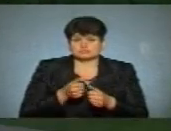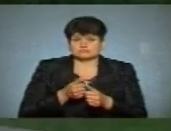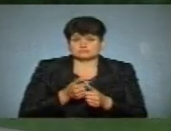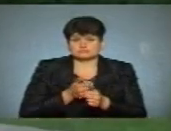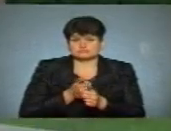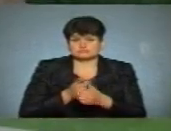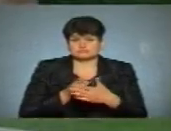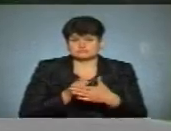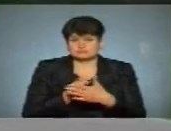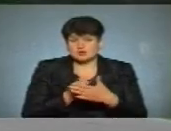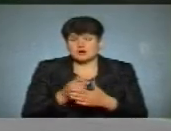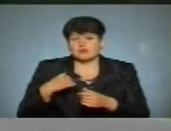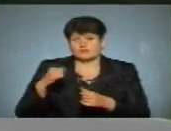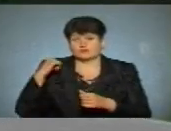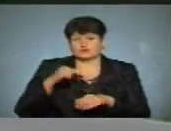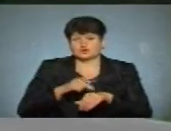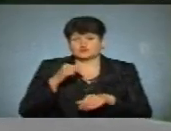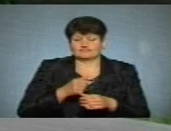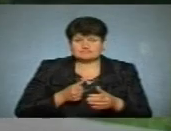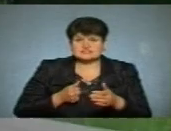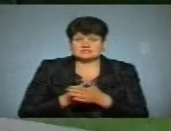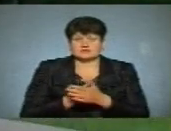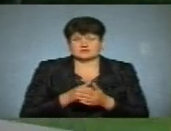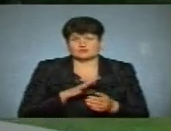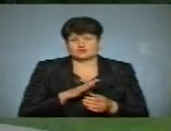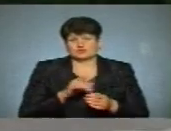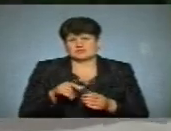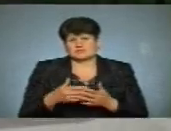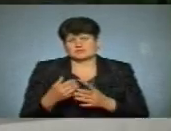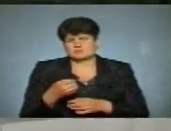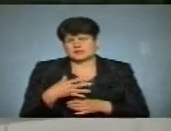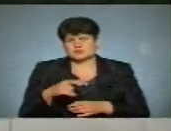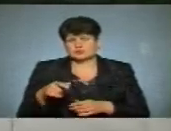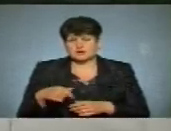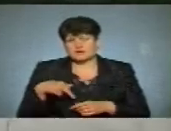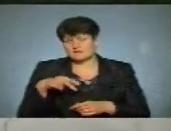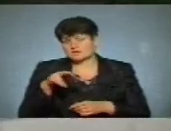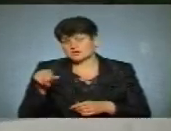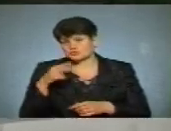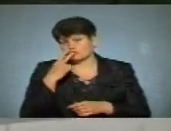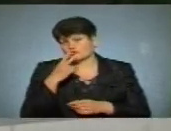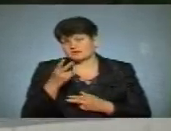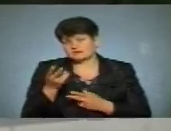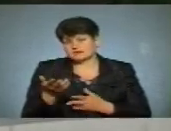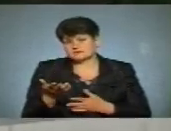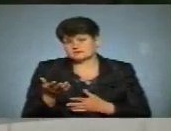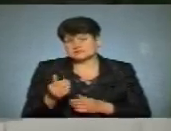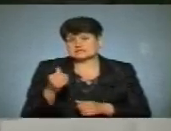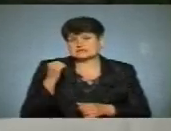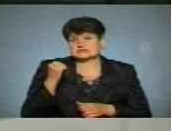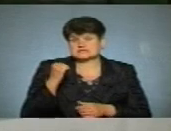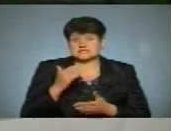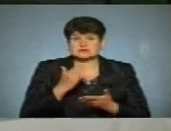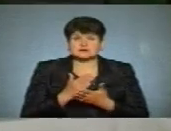Нараз почув удар ззаді. У маршрутці було десь до 15 пасажирів. Я вийшли, подивився, що ззаді